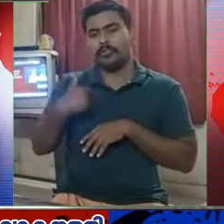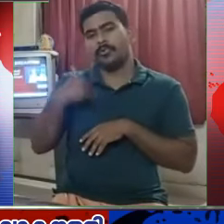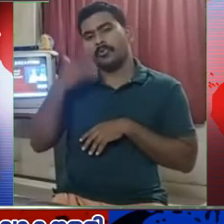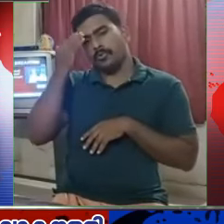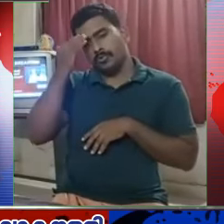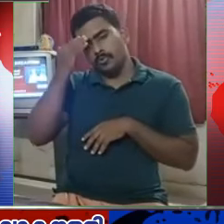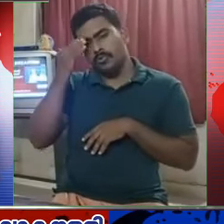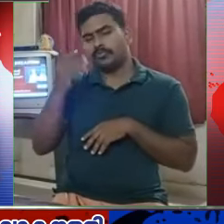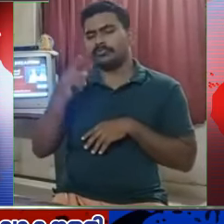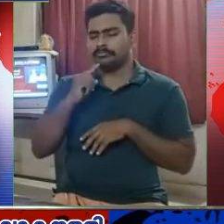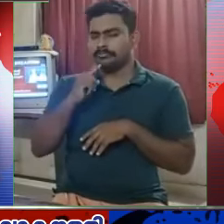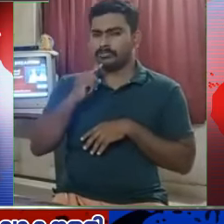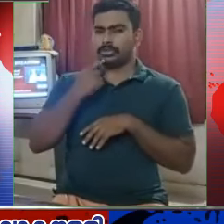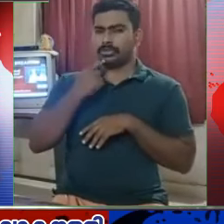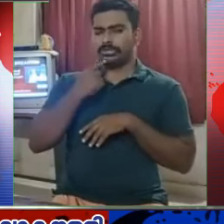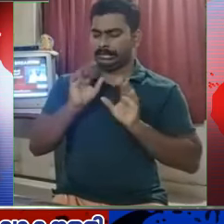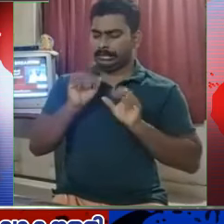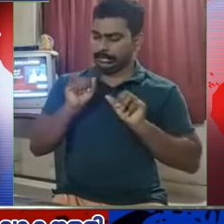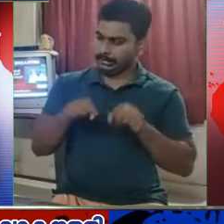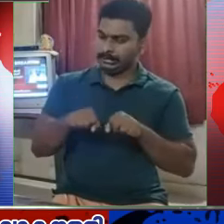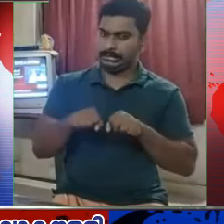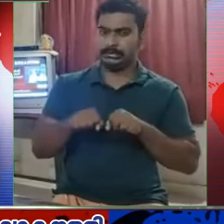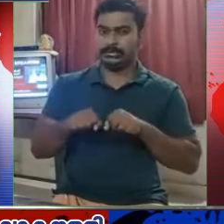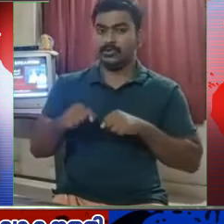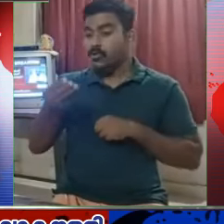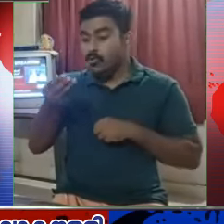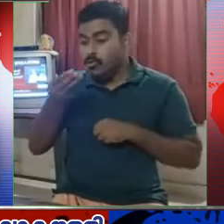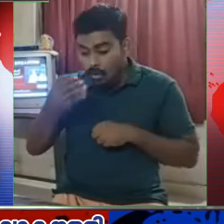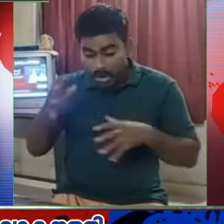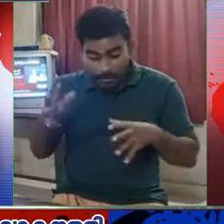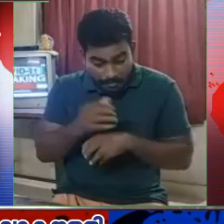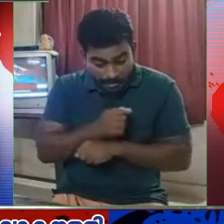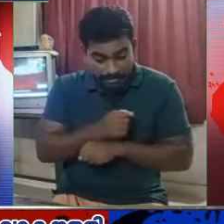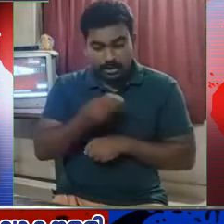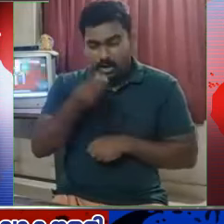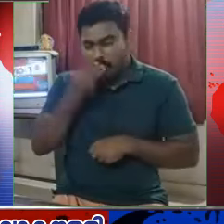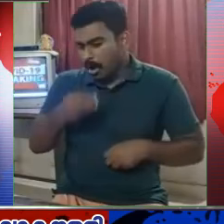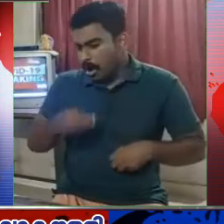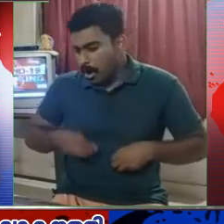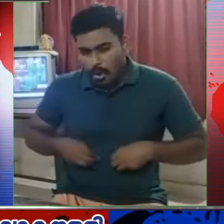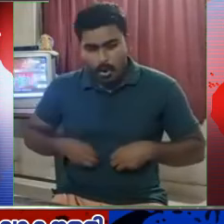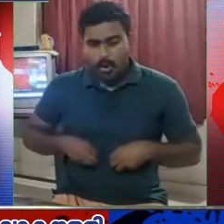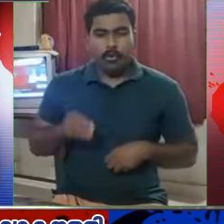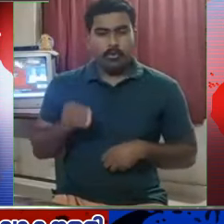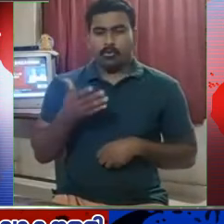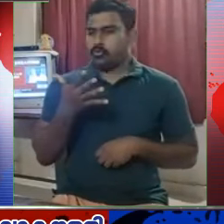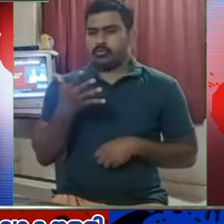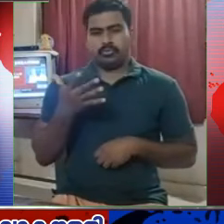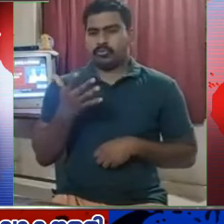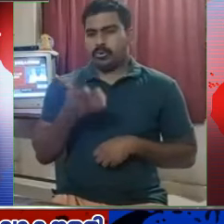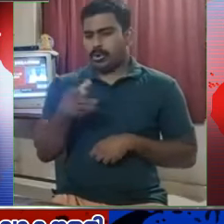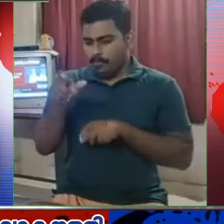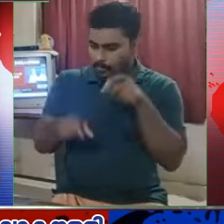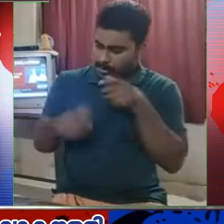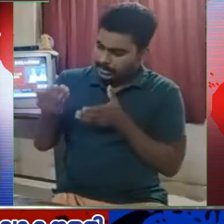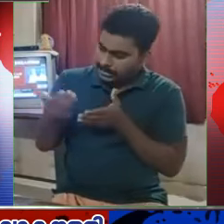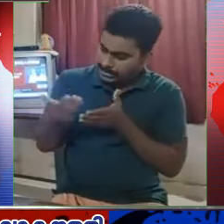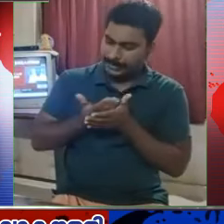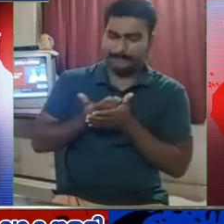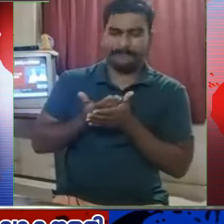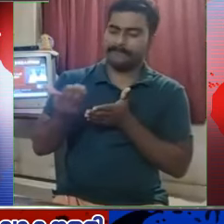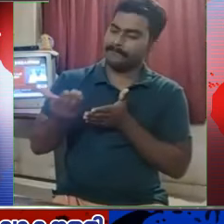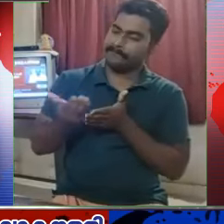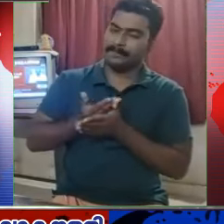ഒഴിവാകാതിരിക്കുകയാണ് വേണ്ടത്. നിരീക്ഷണത്തിൽ നിശ്ചിത ദിവസം കഴിയാൻ അത്തരം തൊഴിലാളികൾ